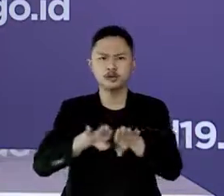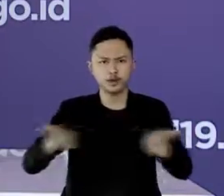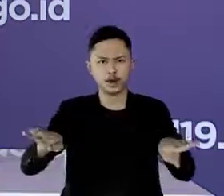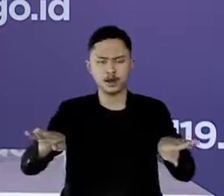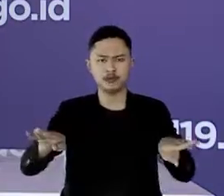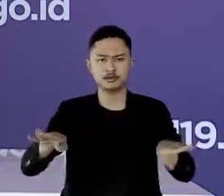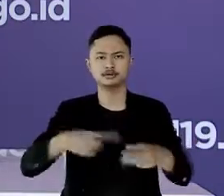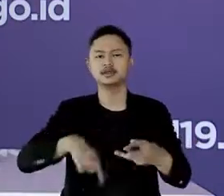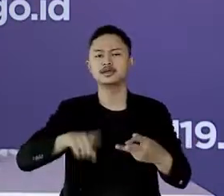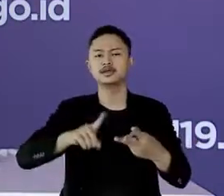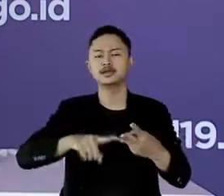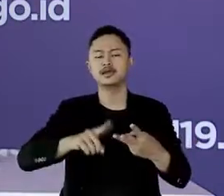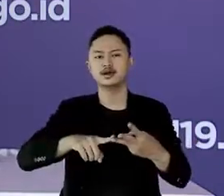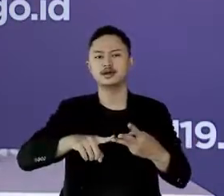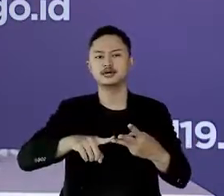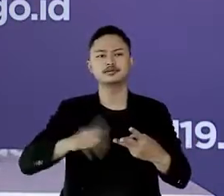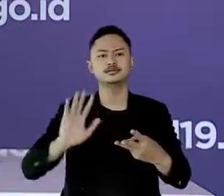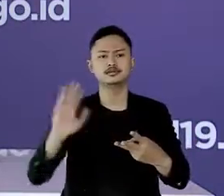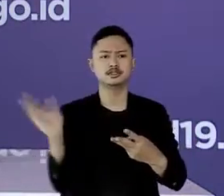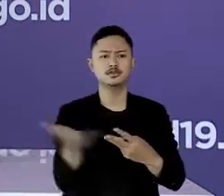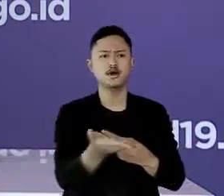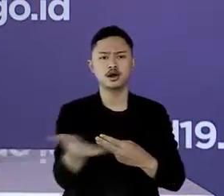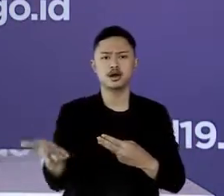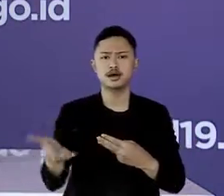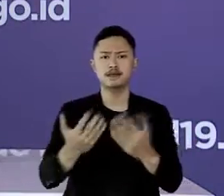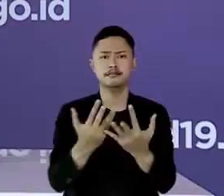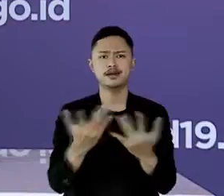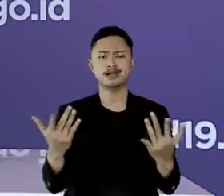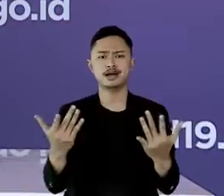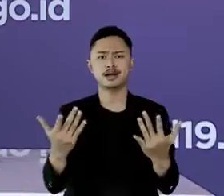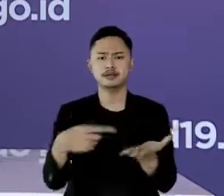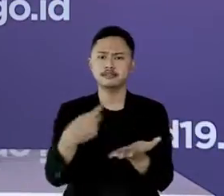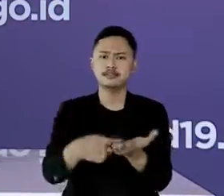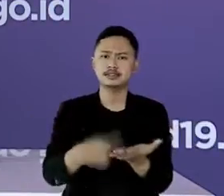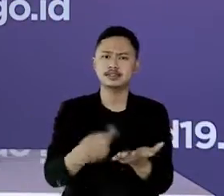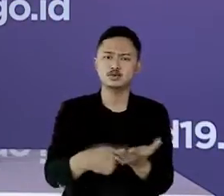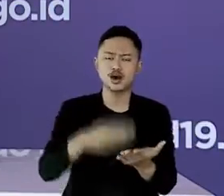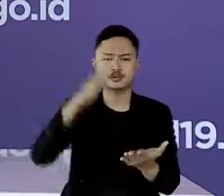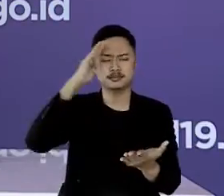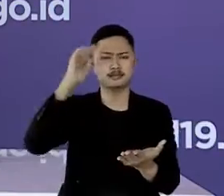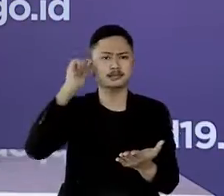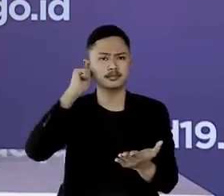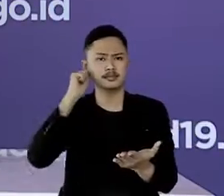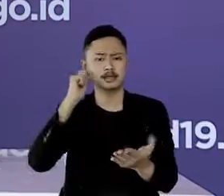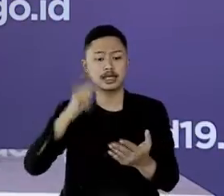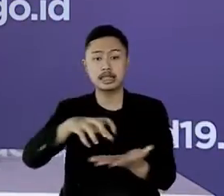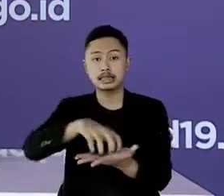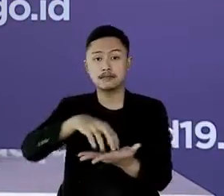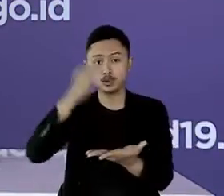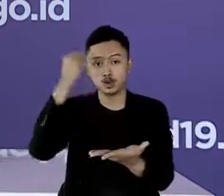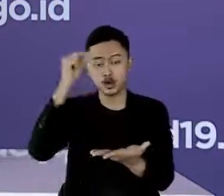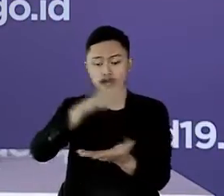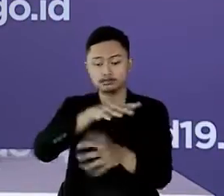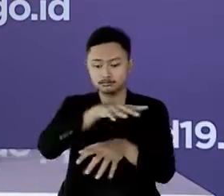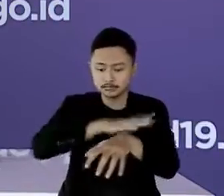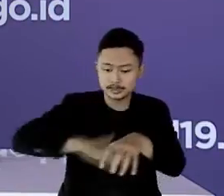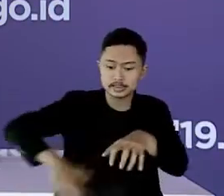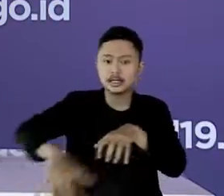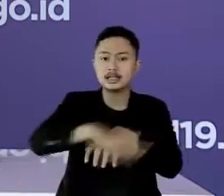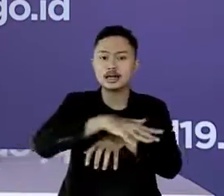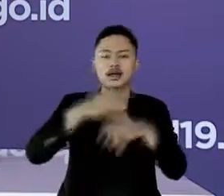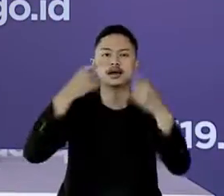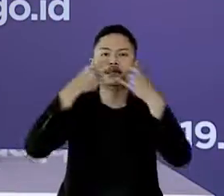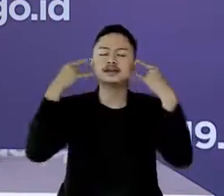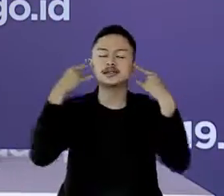kedua seluruh pengajar peserta didik dan individual lain yang berada di lingkungan kampus wajib